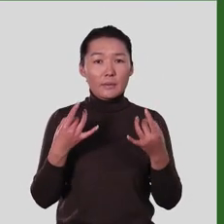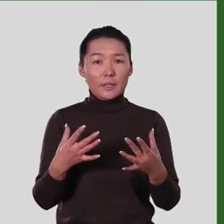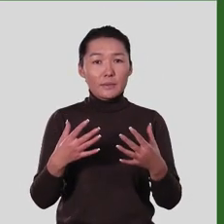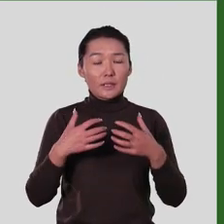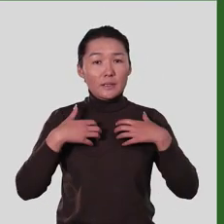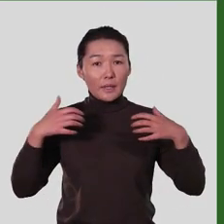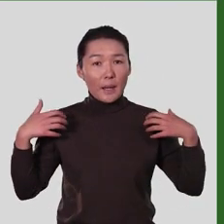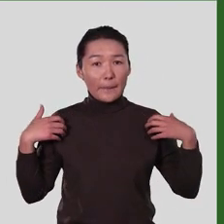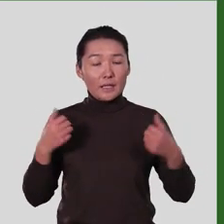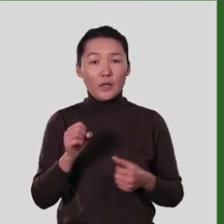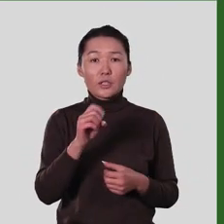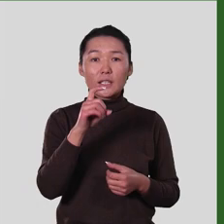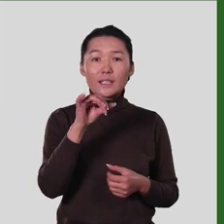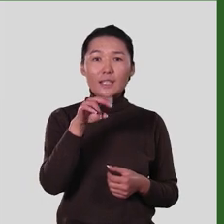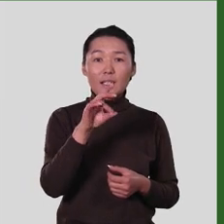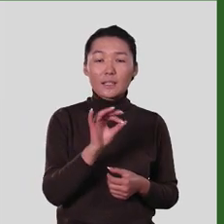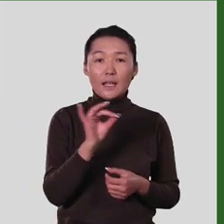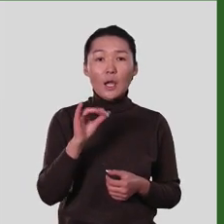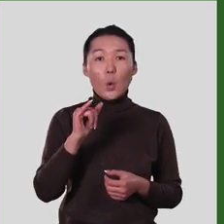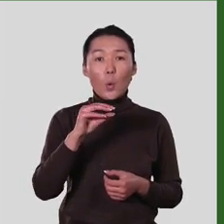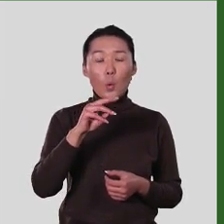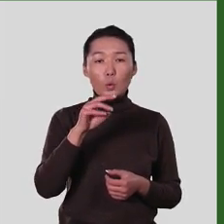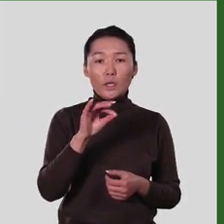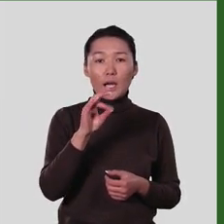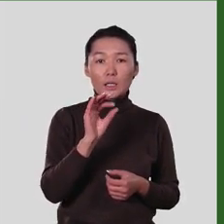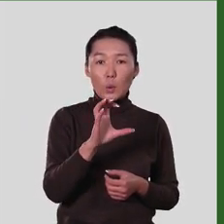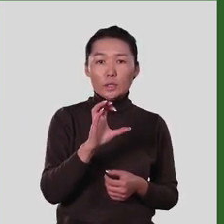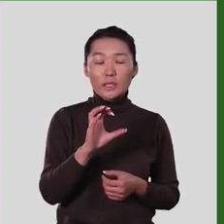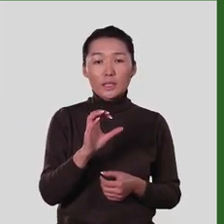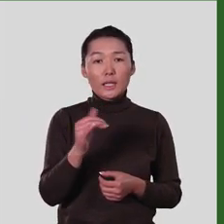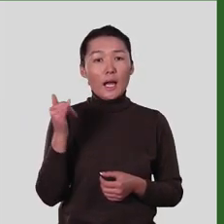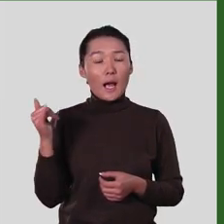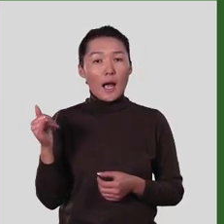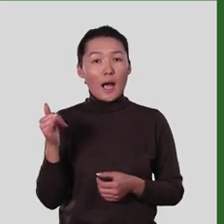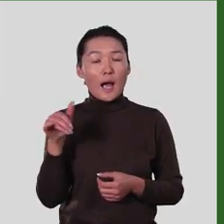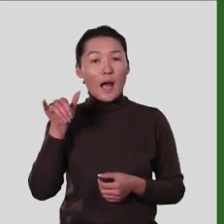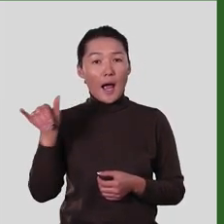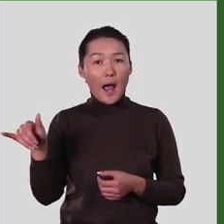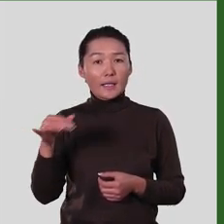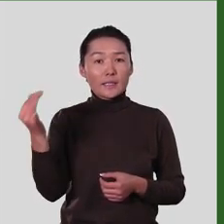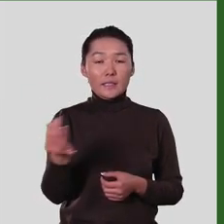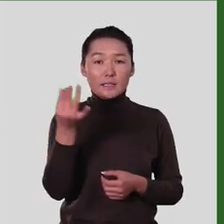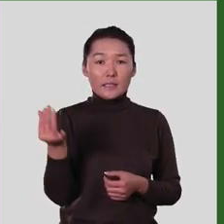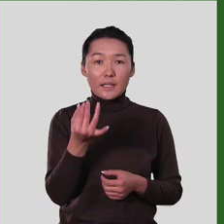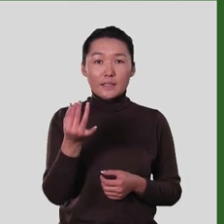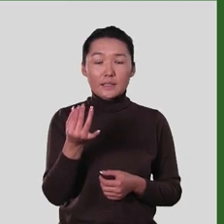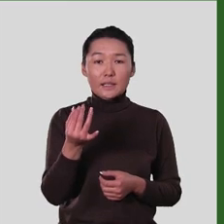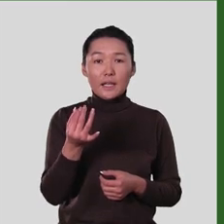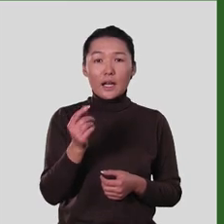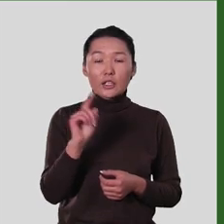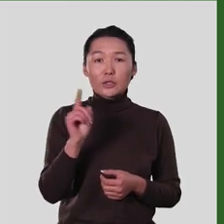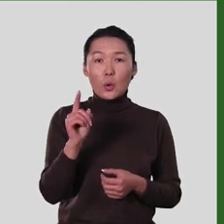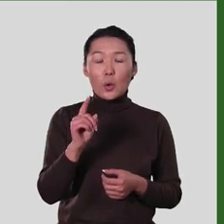– ехидна и утконос. Они интересны тем, что выводят детенышей из яиц,